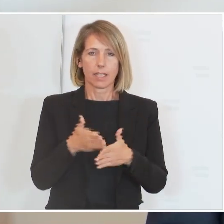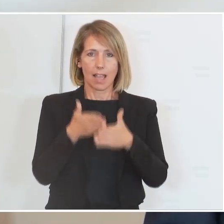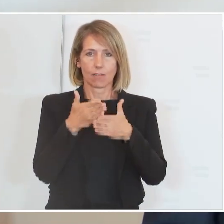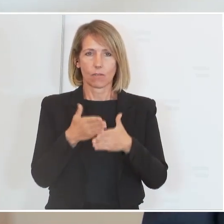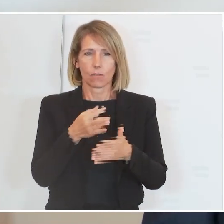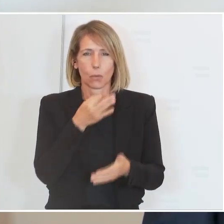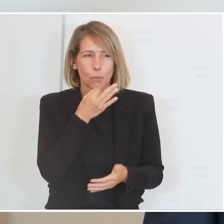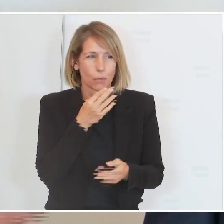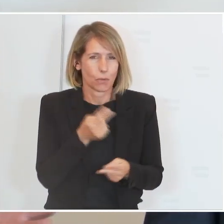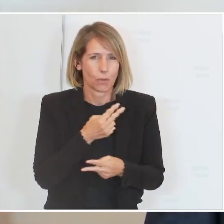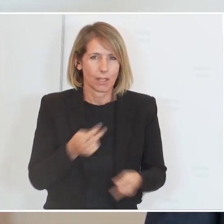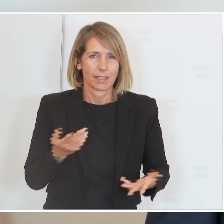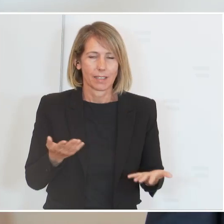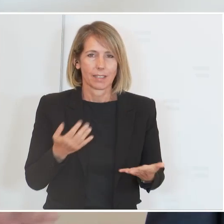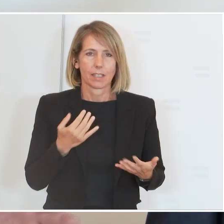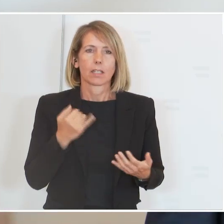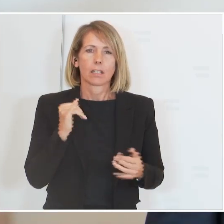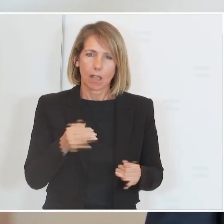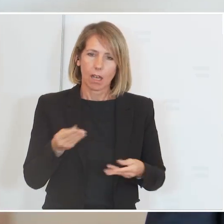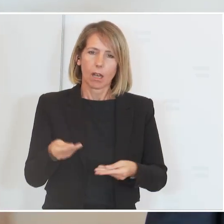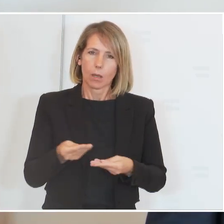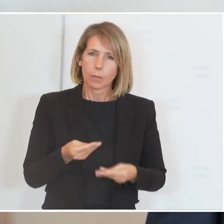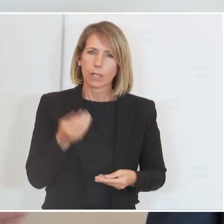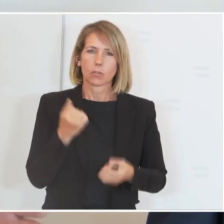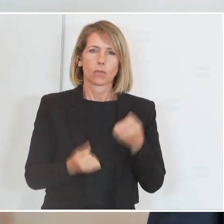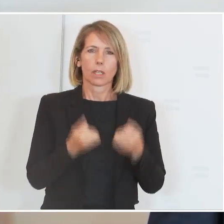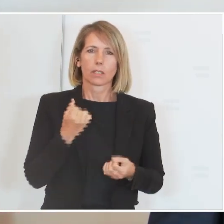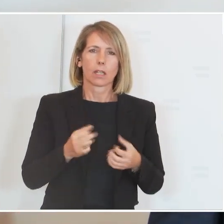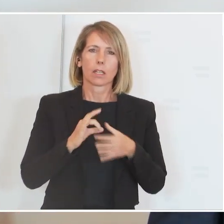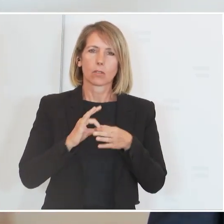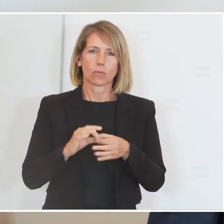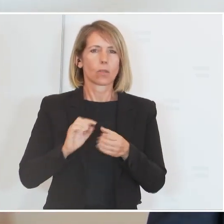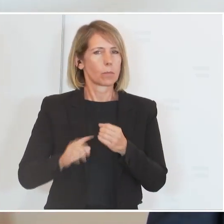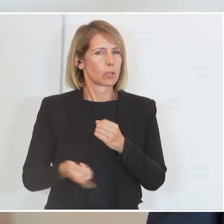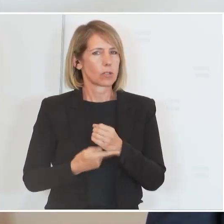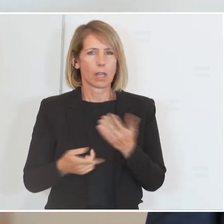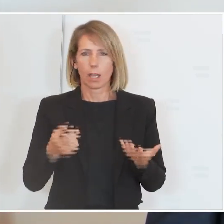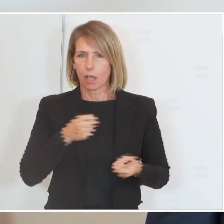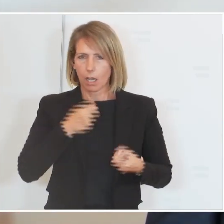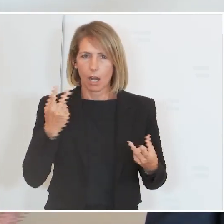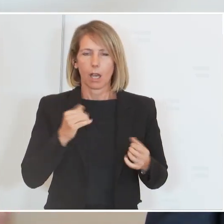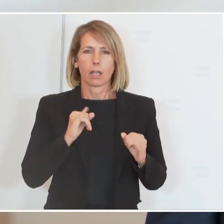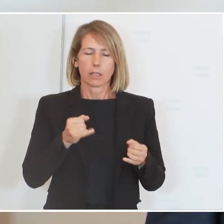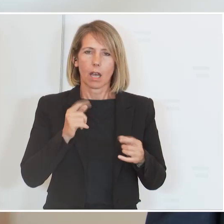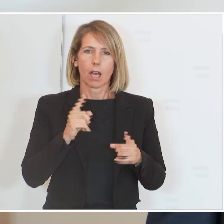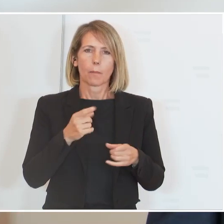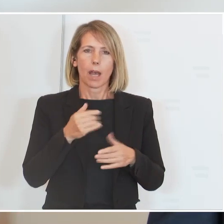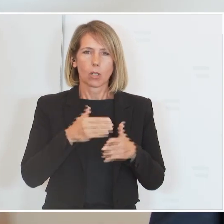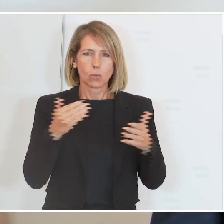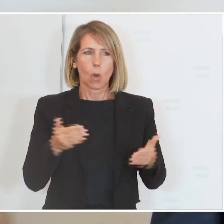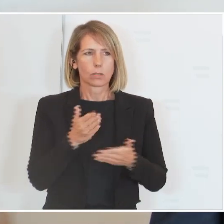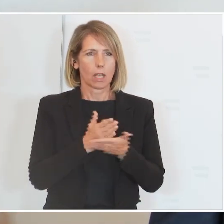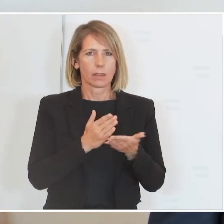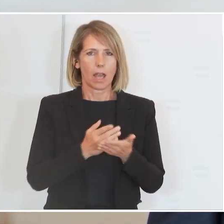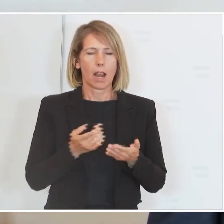das muss man auch einmal klar sagen. Bei allen Schwierigkeiten, die das fürs Budget mit sich bringt, jetzt was die Finanzierung betrifft. Ein großer Teil bei der kalten